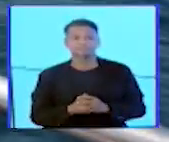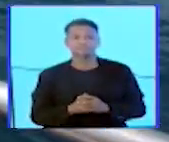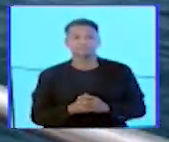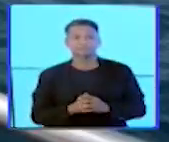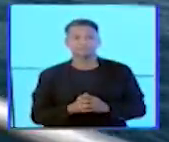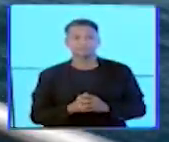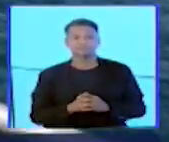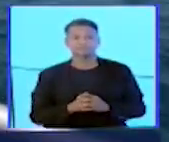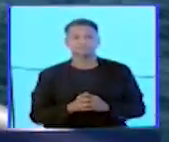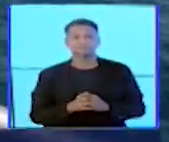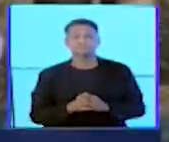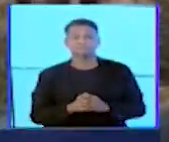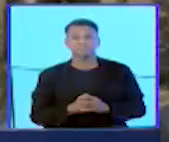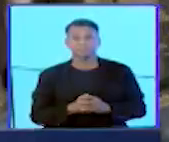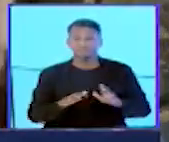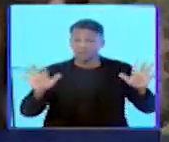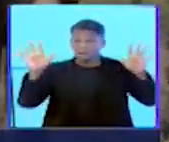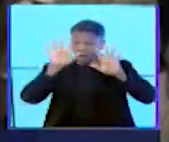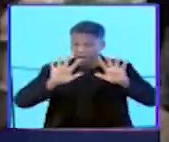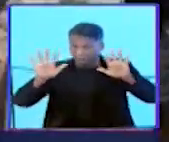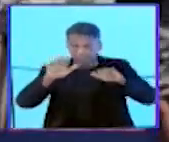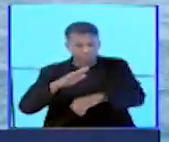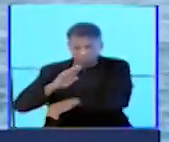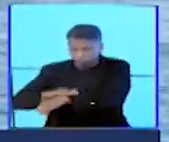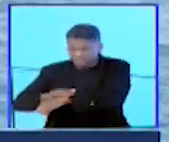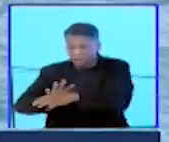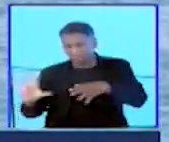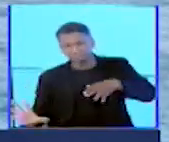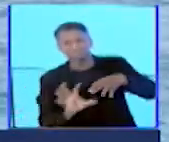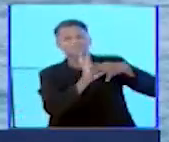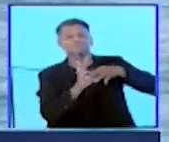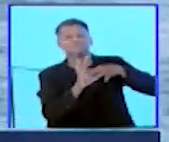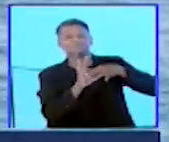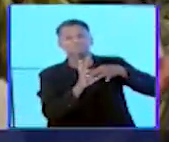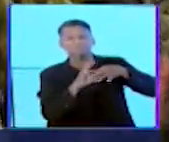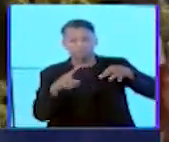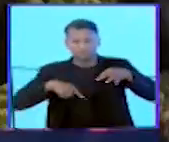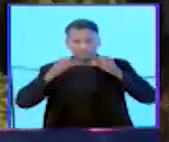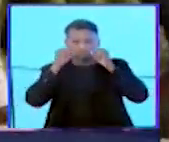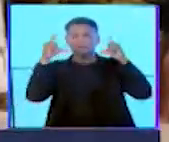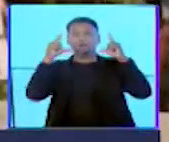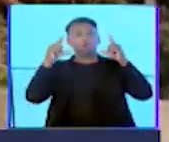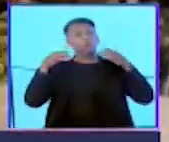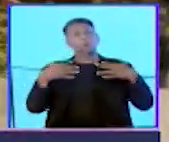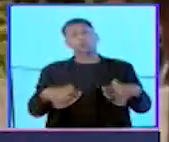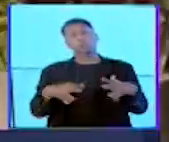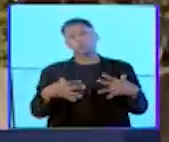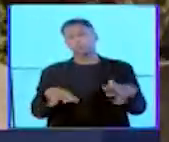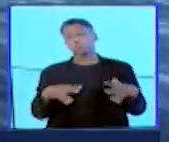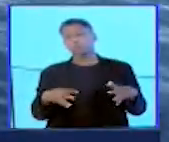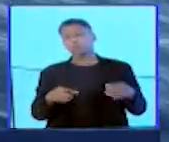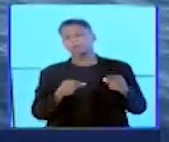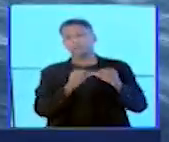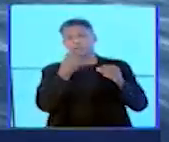Setiap keindahan alam dan budaya di Pulau Alor menyadarkan kita begitu megahnya tanah air